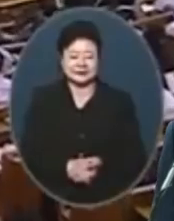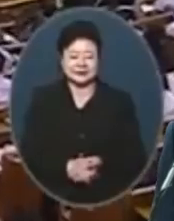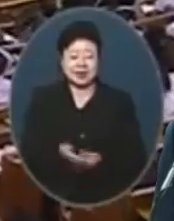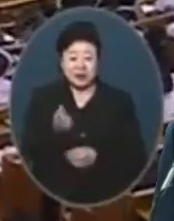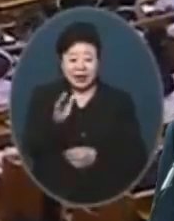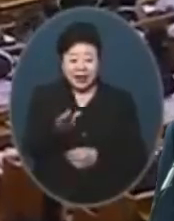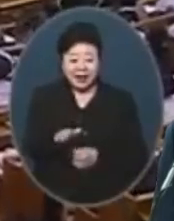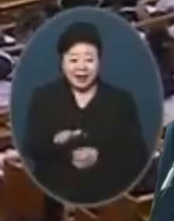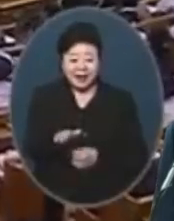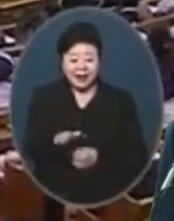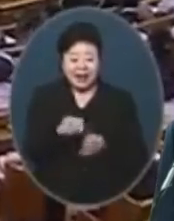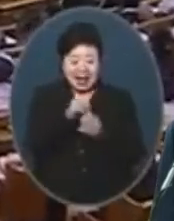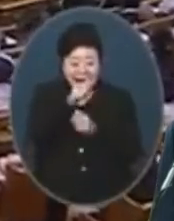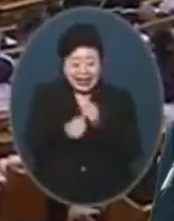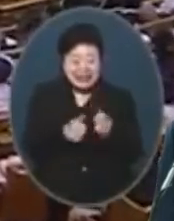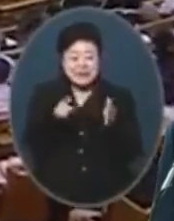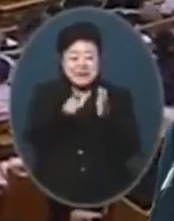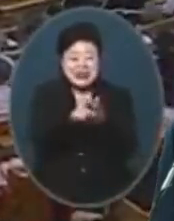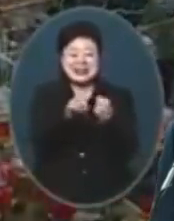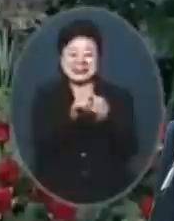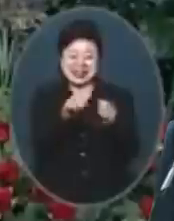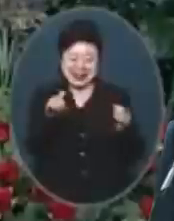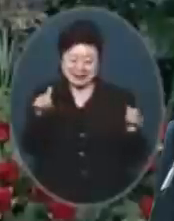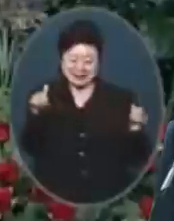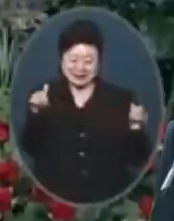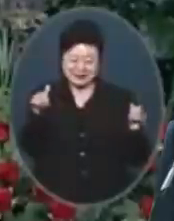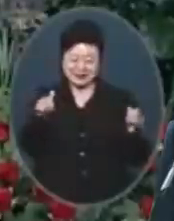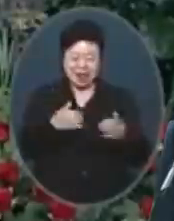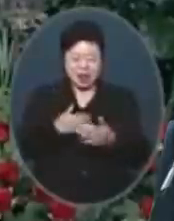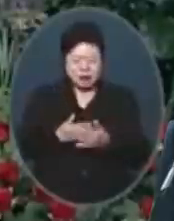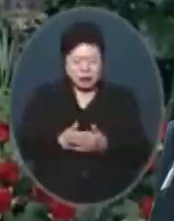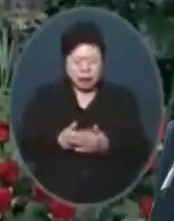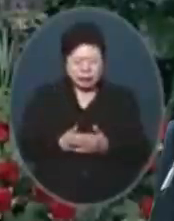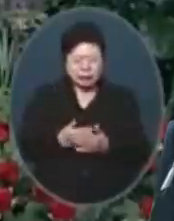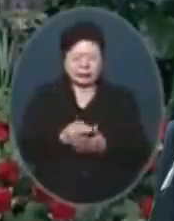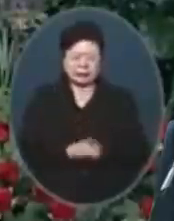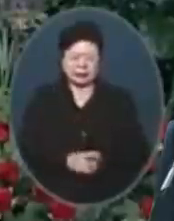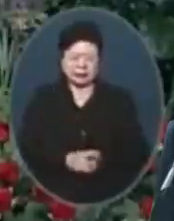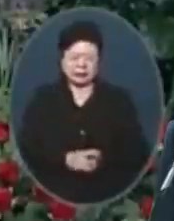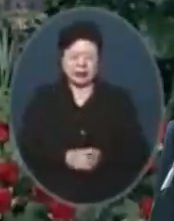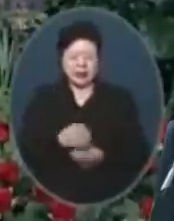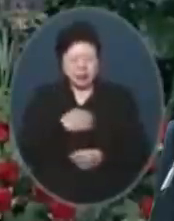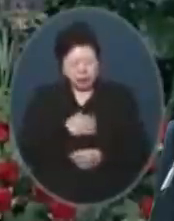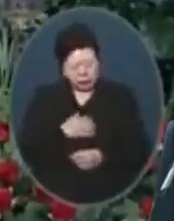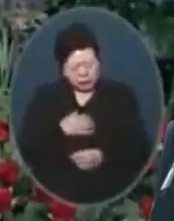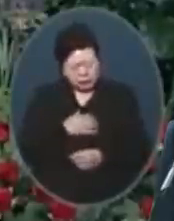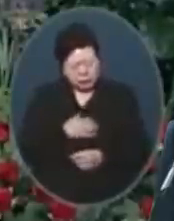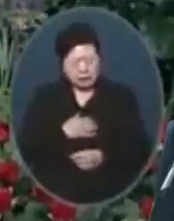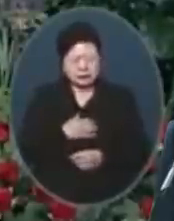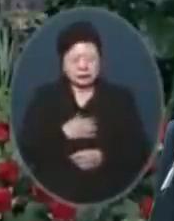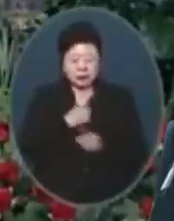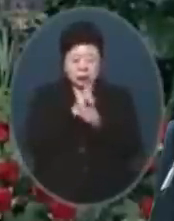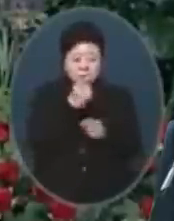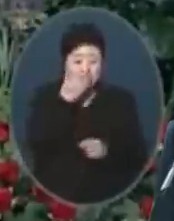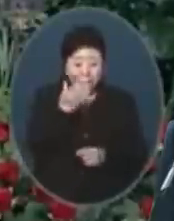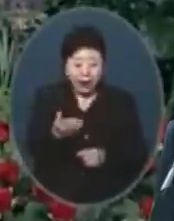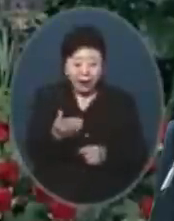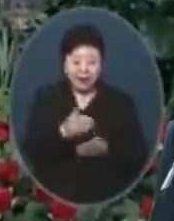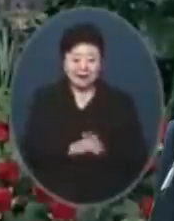그러나 하나님을 믿는 사람은 불안과 걱정을 이길 수가 있습니다.